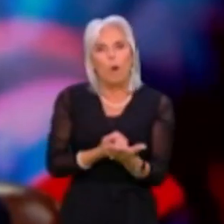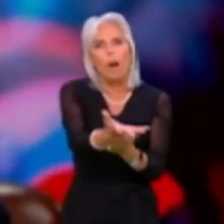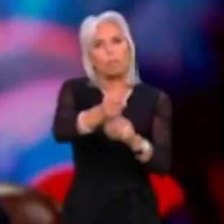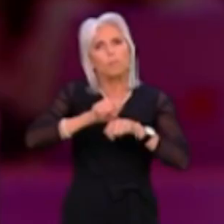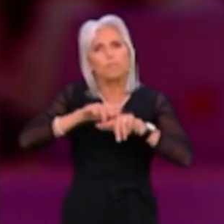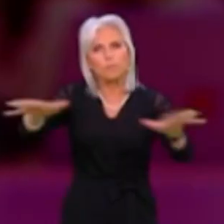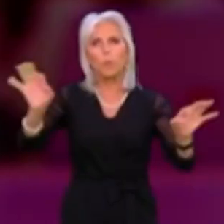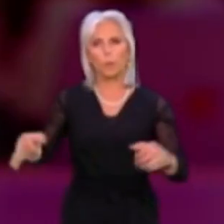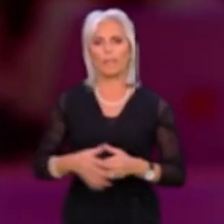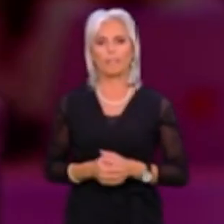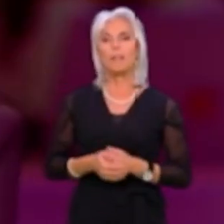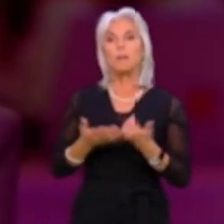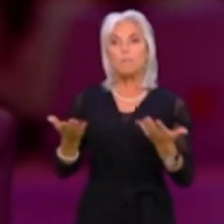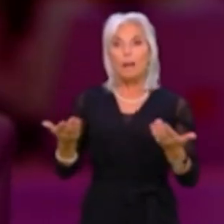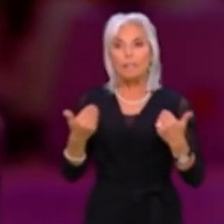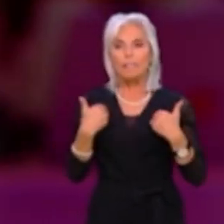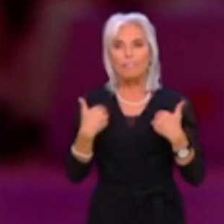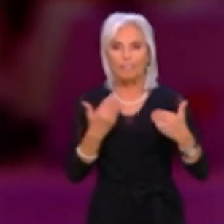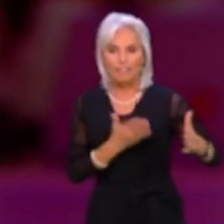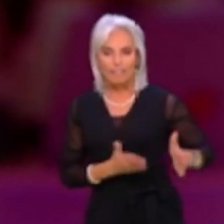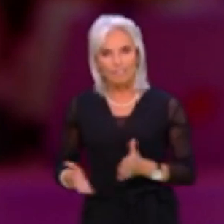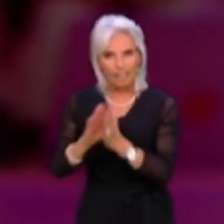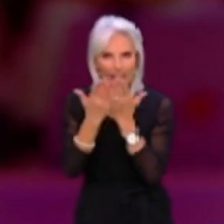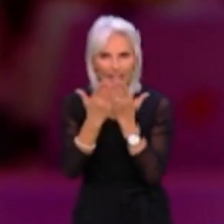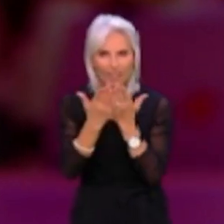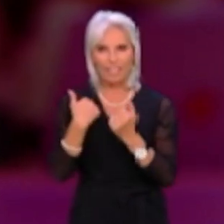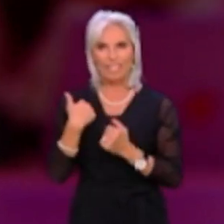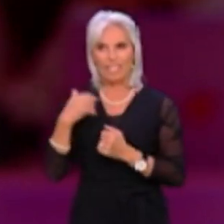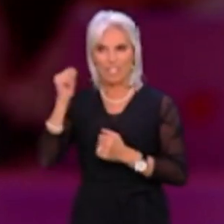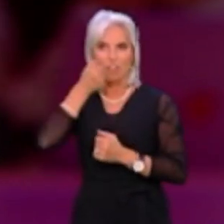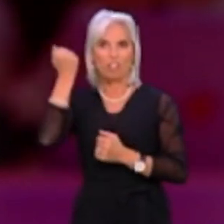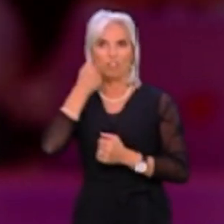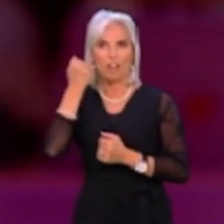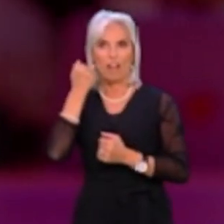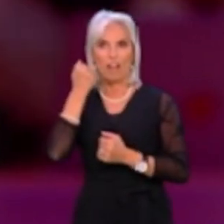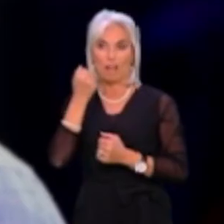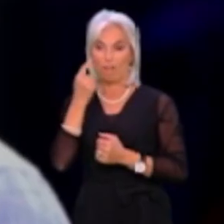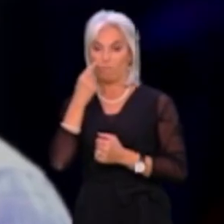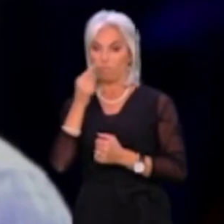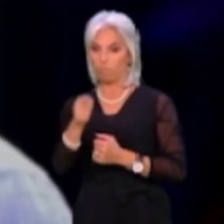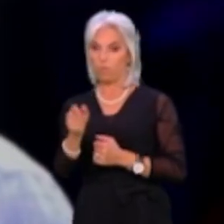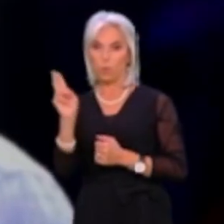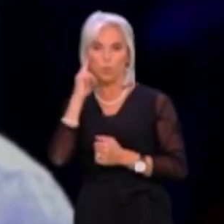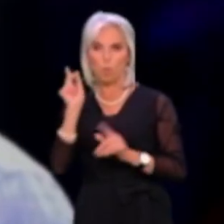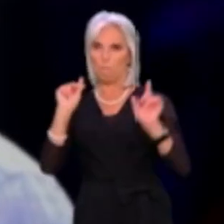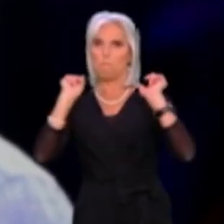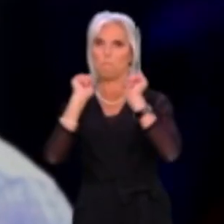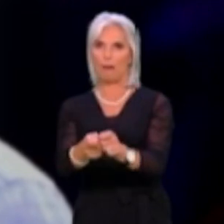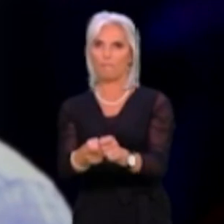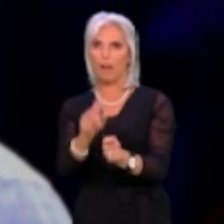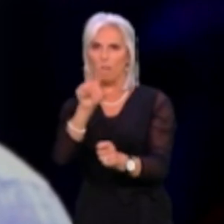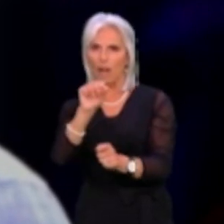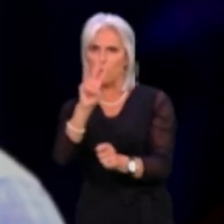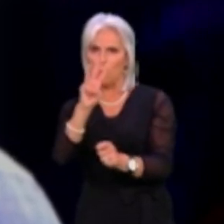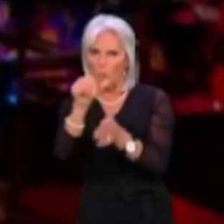sensibilisation. Oui. Et je voudrais juste venir sur un passage du livre. Quand Sacha a été diagnostiqué sourd, il avait 23 mois.